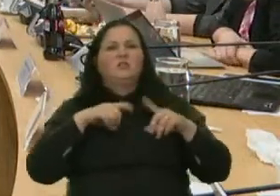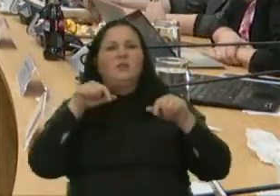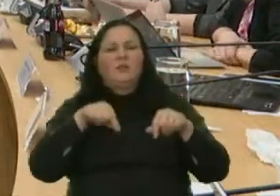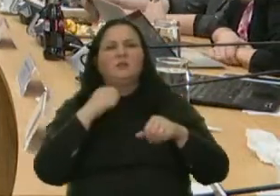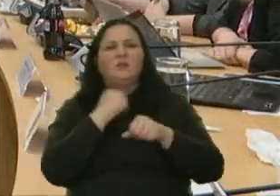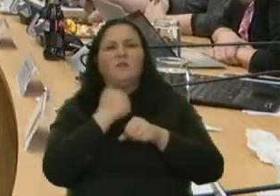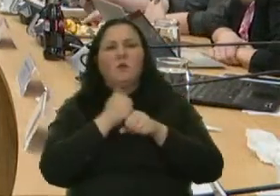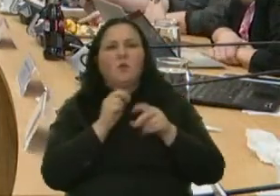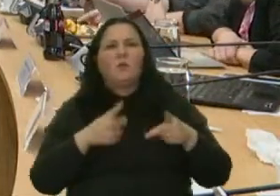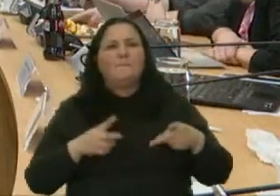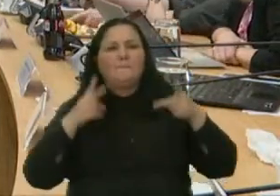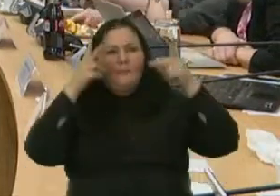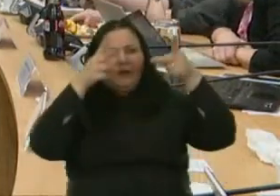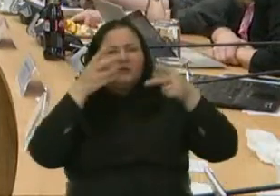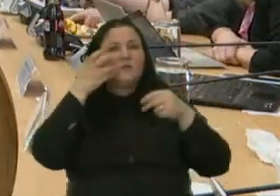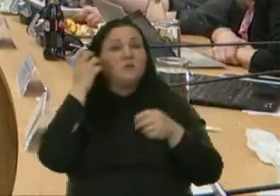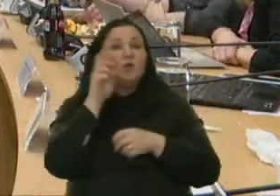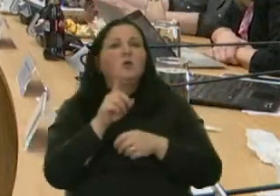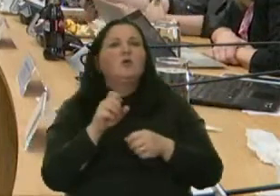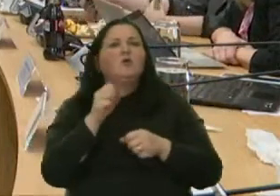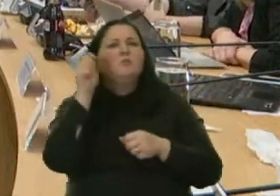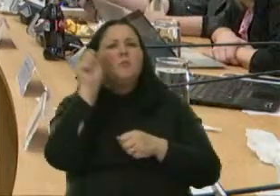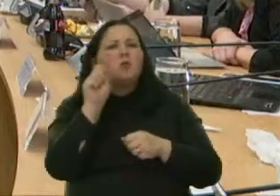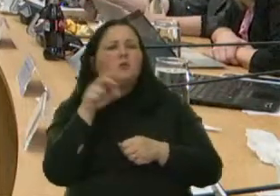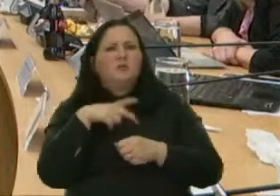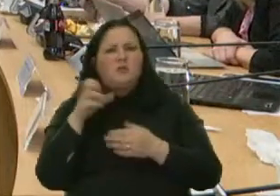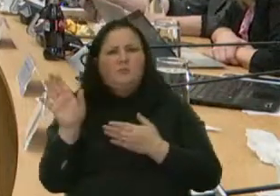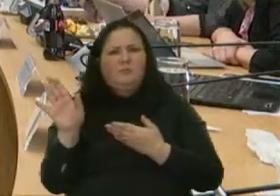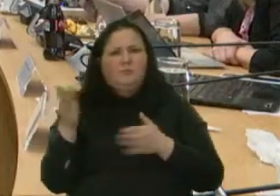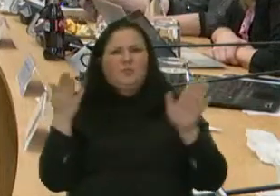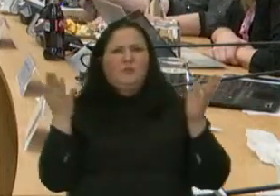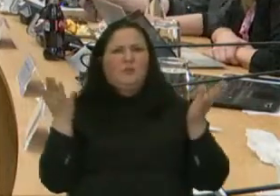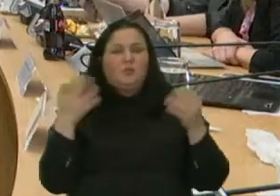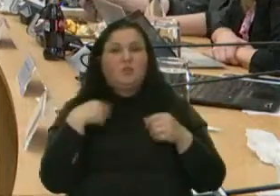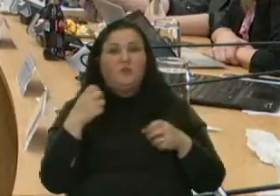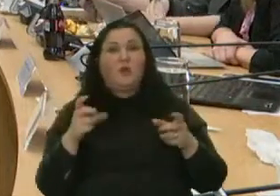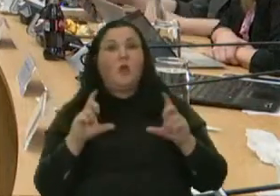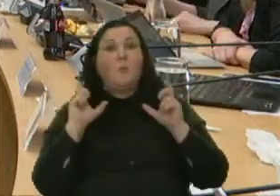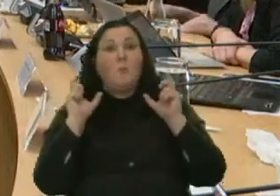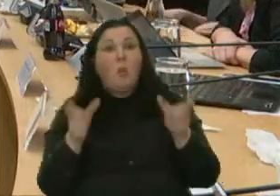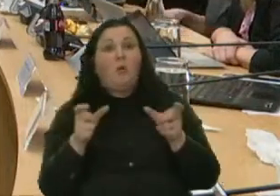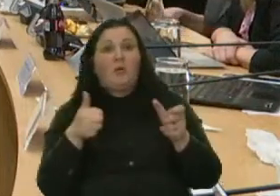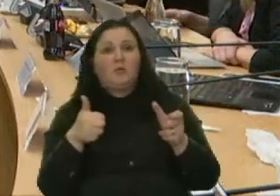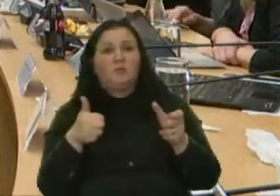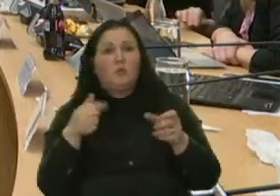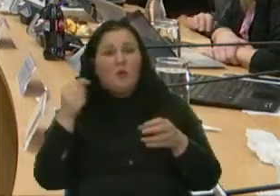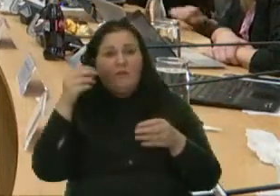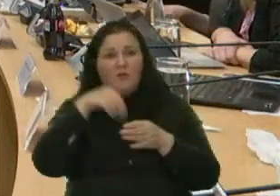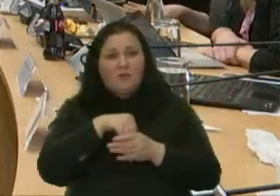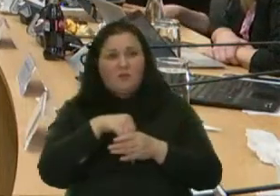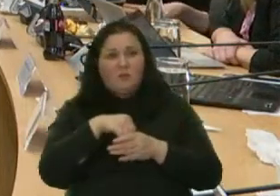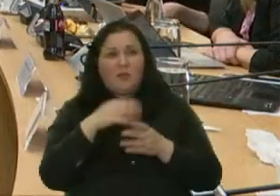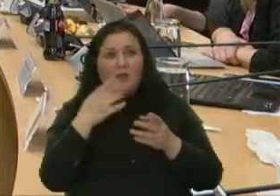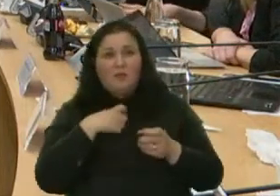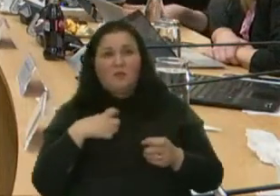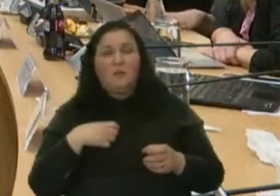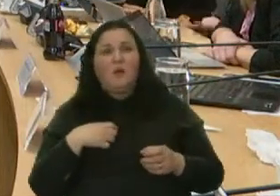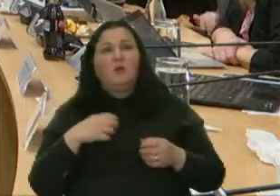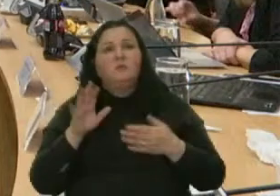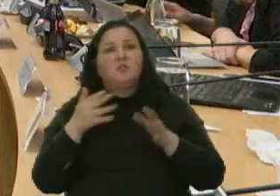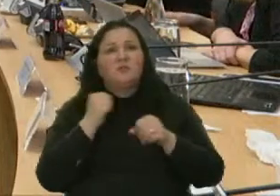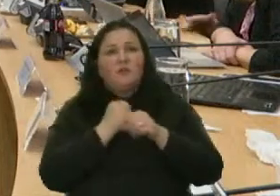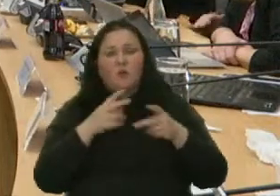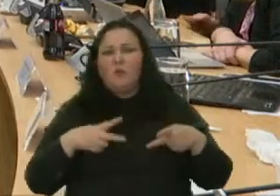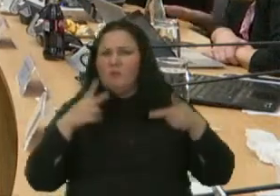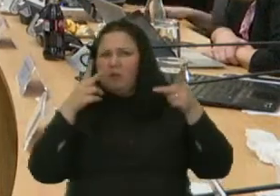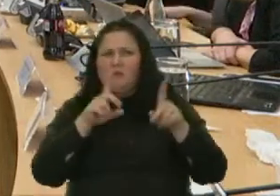pasaj când lucrarea este plecată din drum adică ce fac blochez o investiție care e în derulare ca să mă apus să fac un pasaj n are